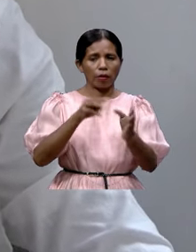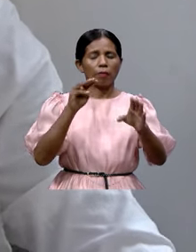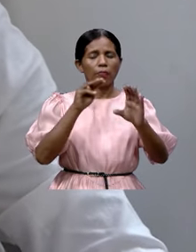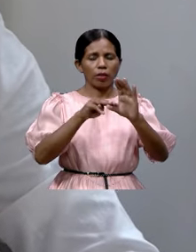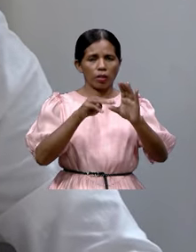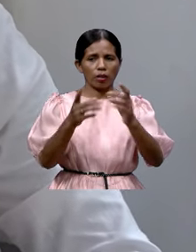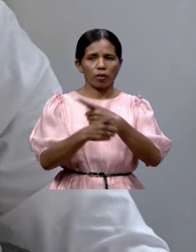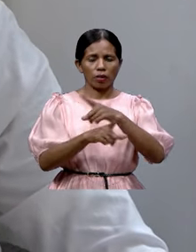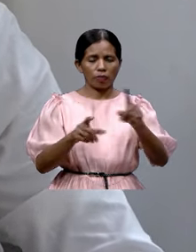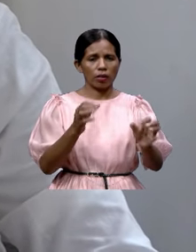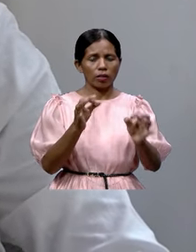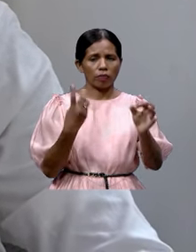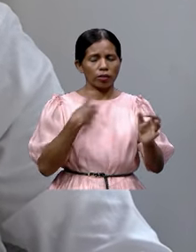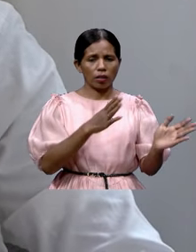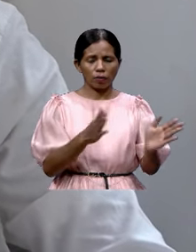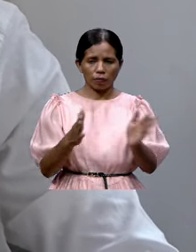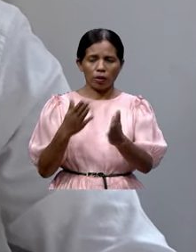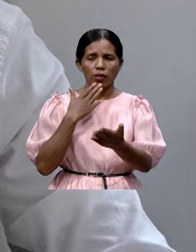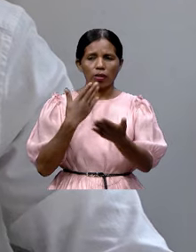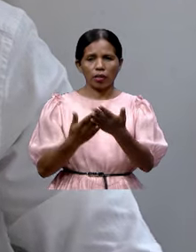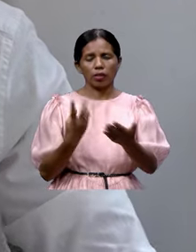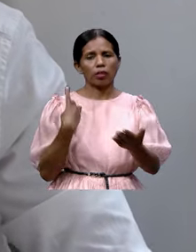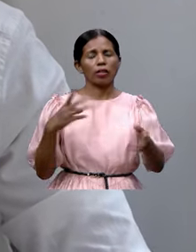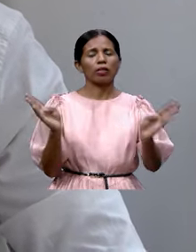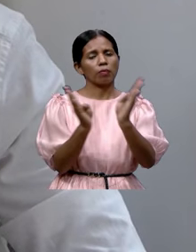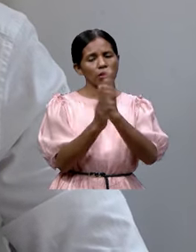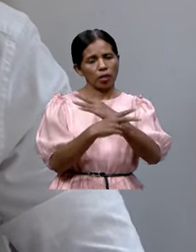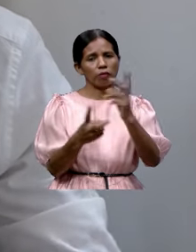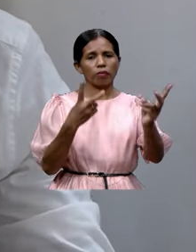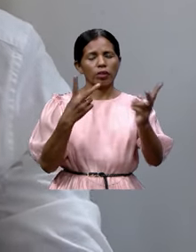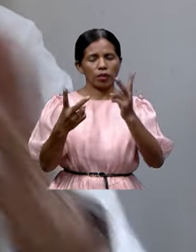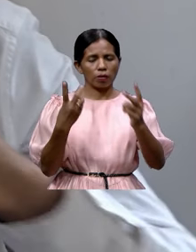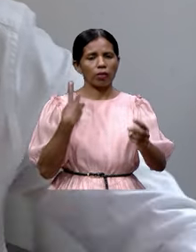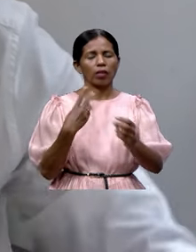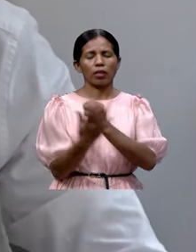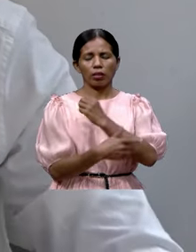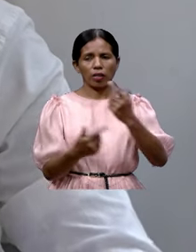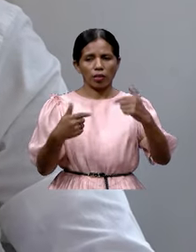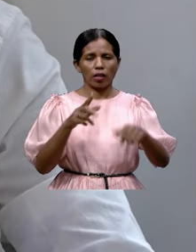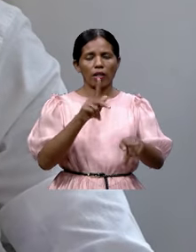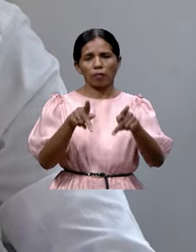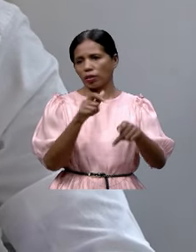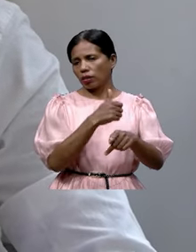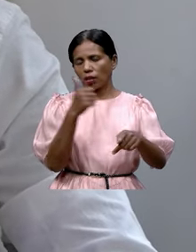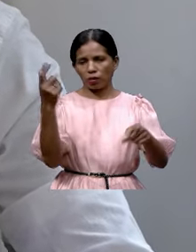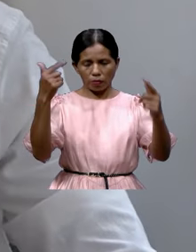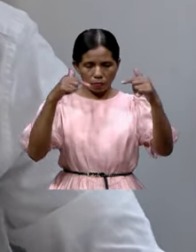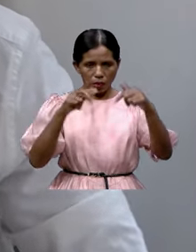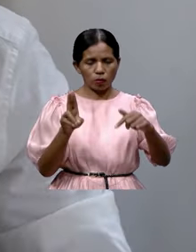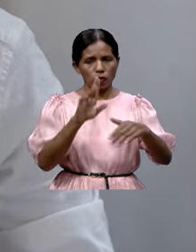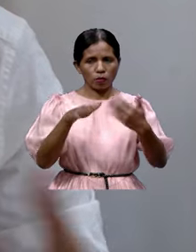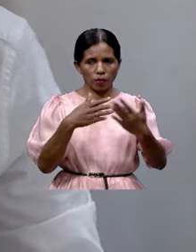kita la prepara di diak, ita se sai bainaka ba itinia rai rasik. E masielik maksimai aproveit hoto. Tamba